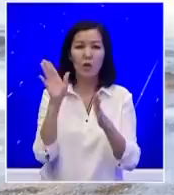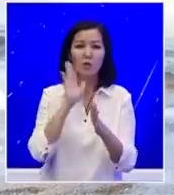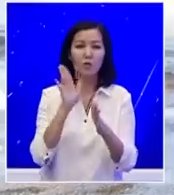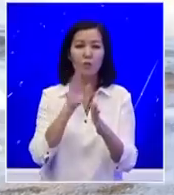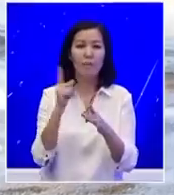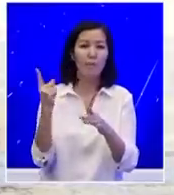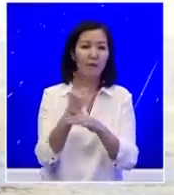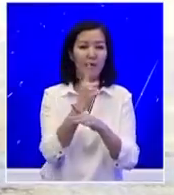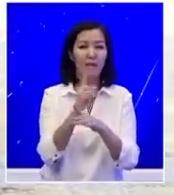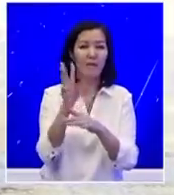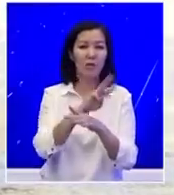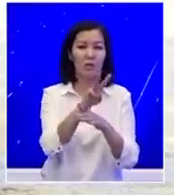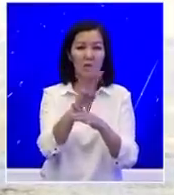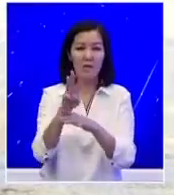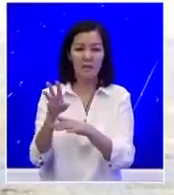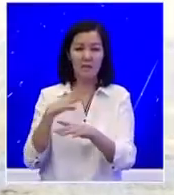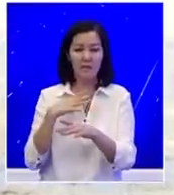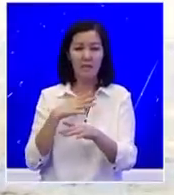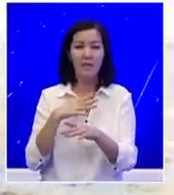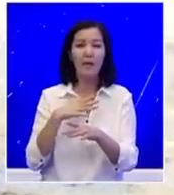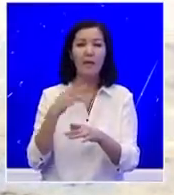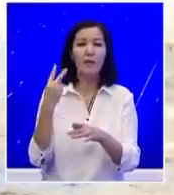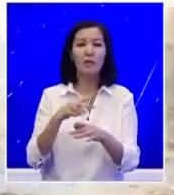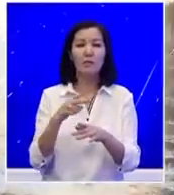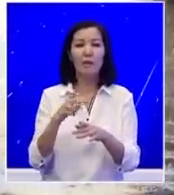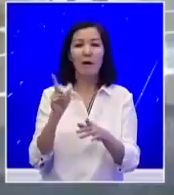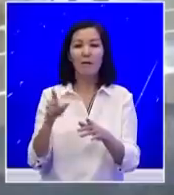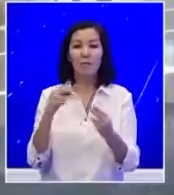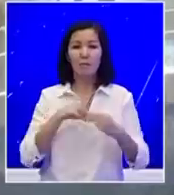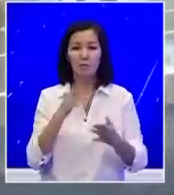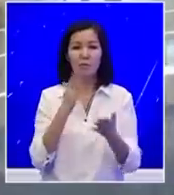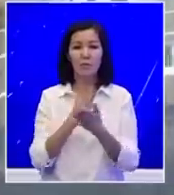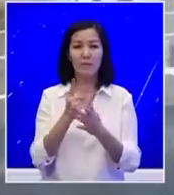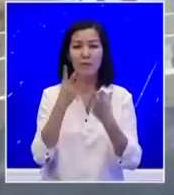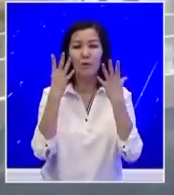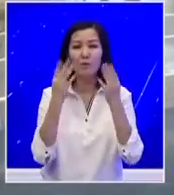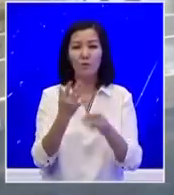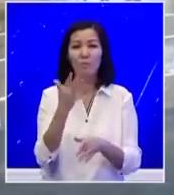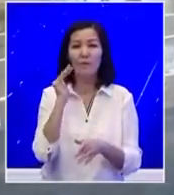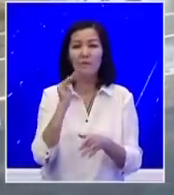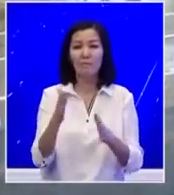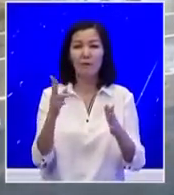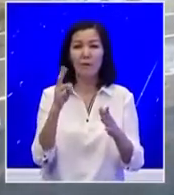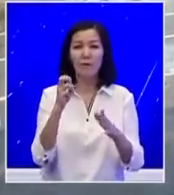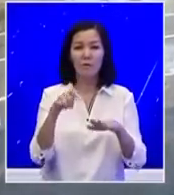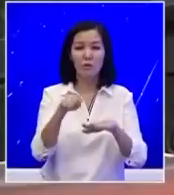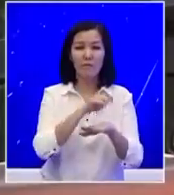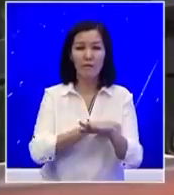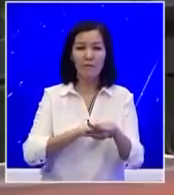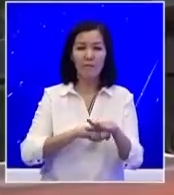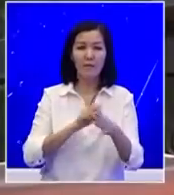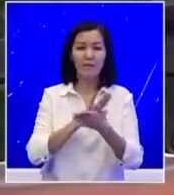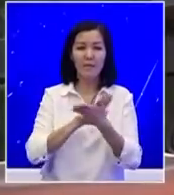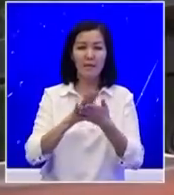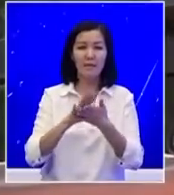күніне бір мәрте залалсыздандырылады. Ол үшін 20 маман жұмылдырылған. Күніне олар 5200 шаршы метрге